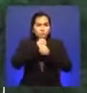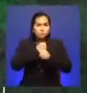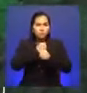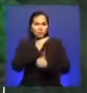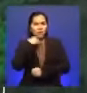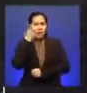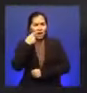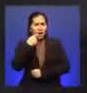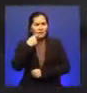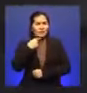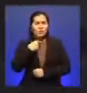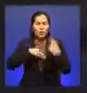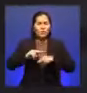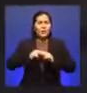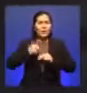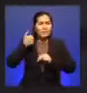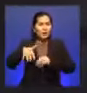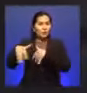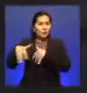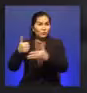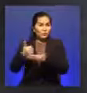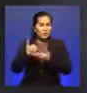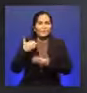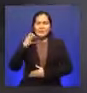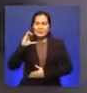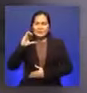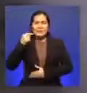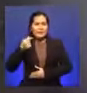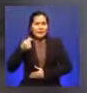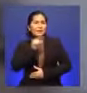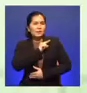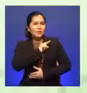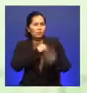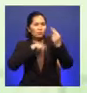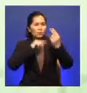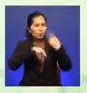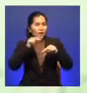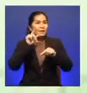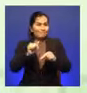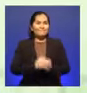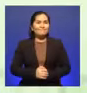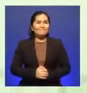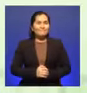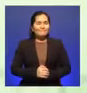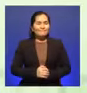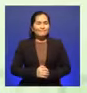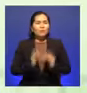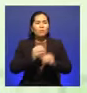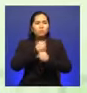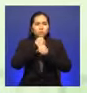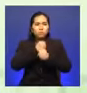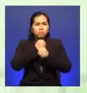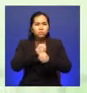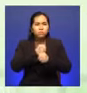าวะพึ่งพิงในชุมชนโดยมี CG หรือว่า Caregiver เนี่ยเป็นผู้ดูแลหลักในชุมชนนะครับผมก็ผู้สูงอายุ